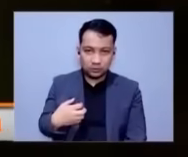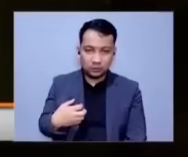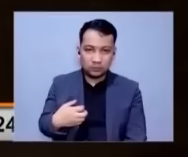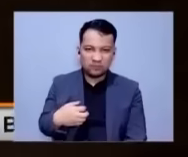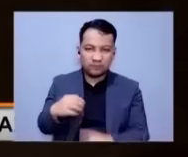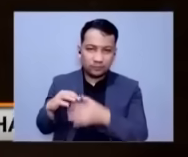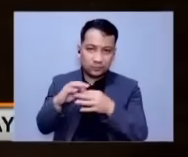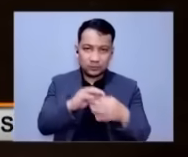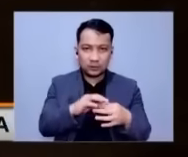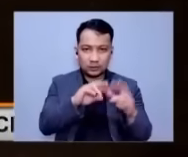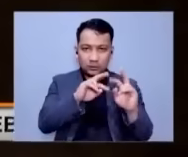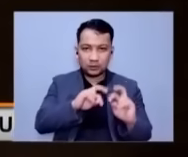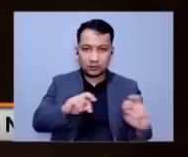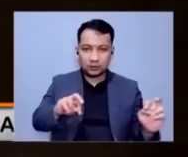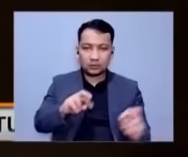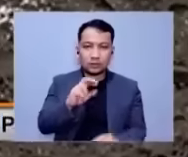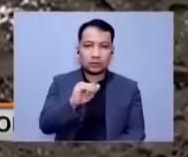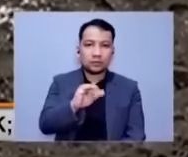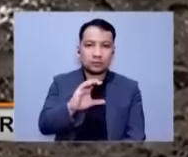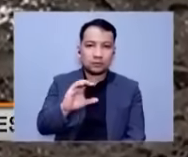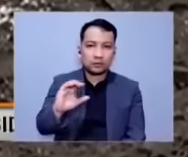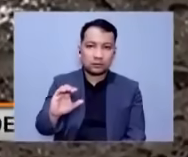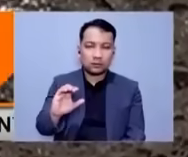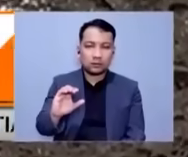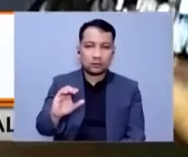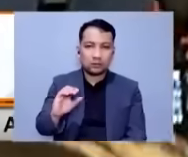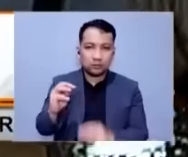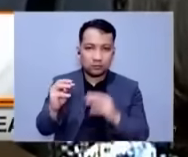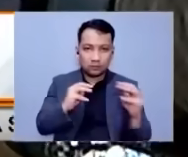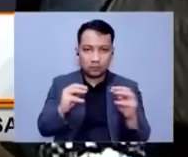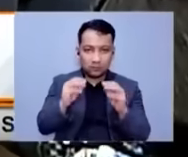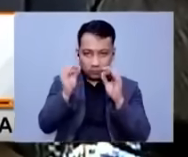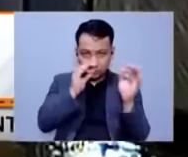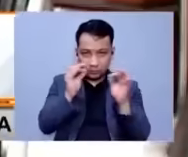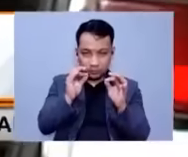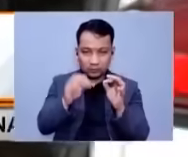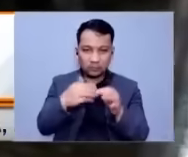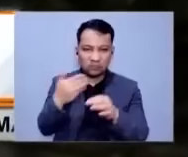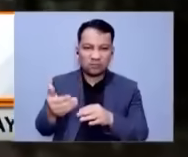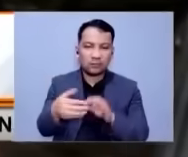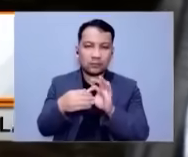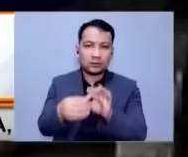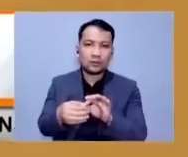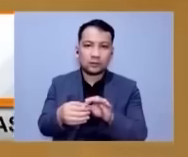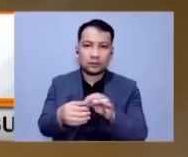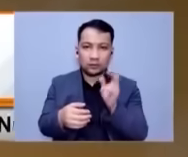ng investigasyon ng ICC sa madugong yera kontra droga ng Administrasyong Duterte.